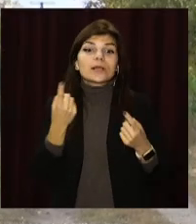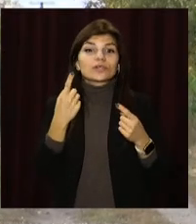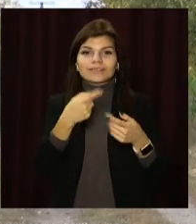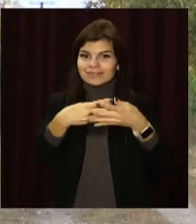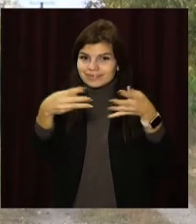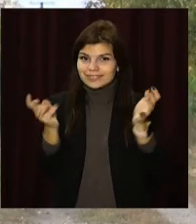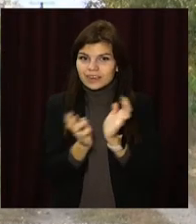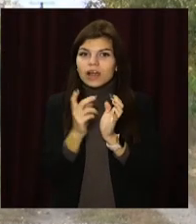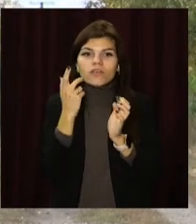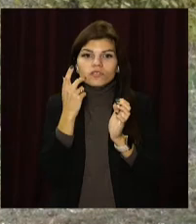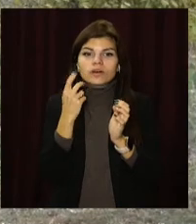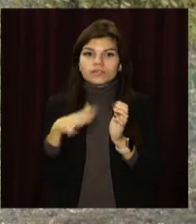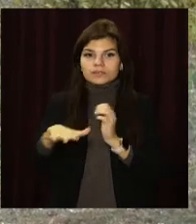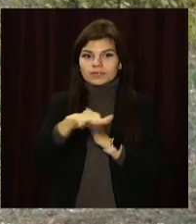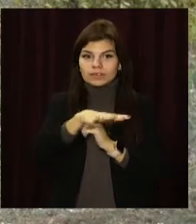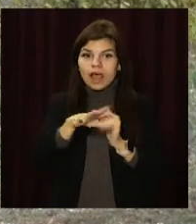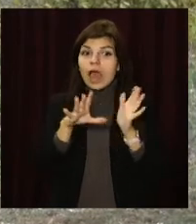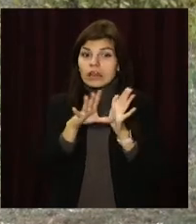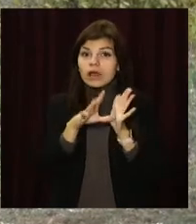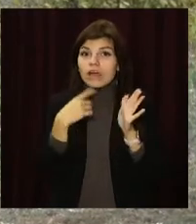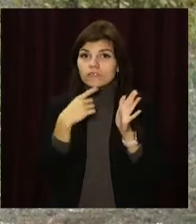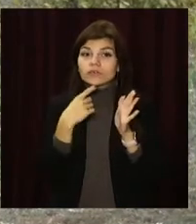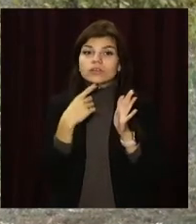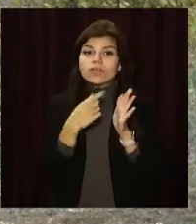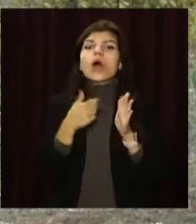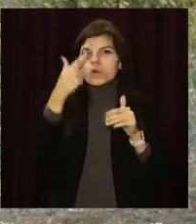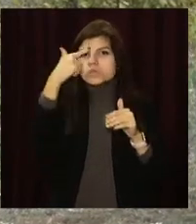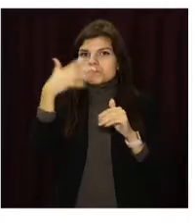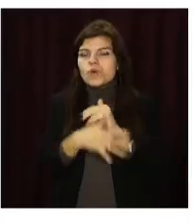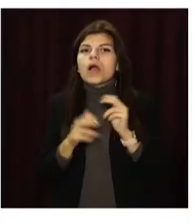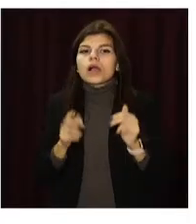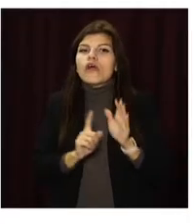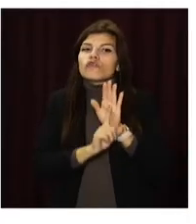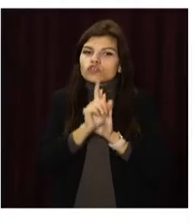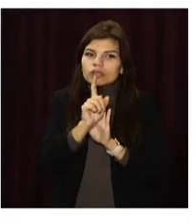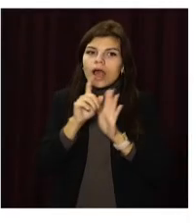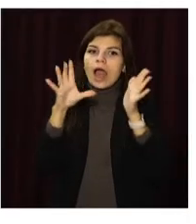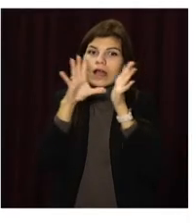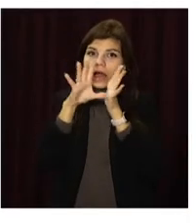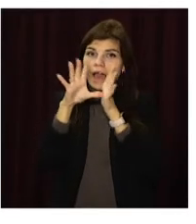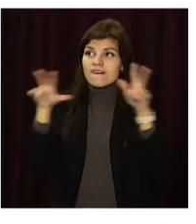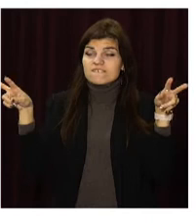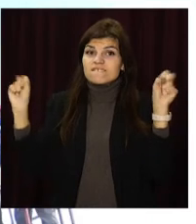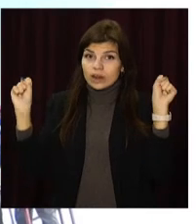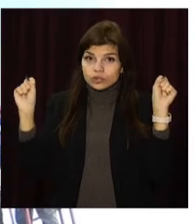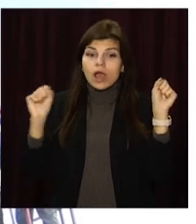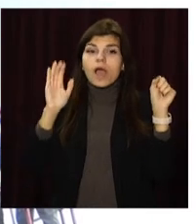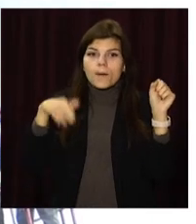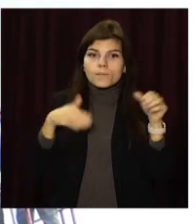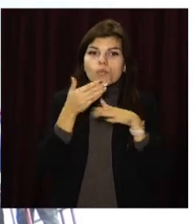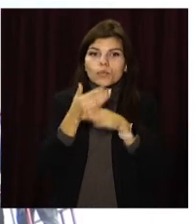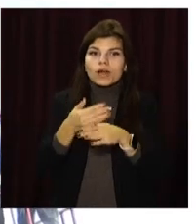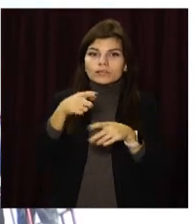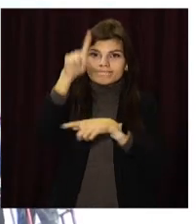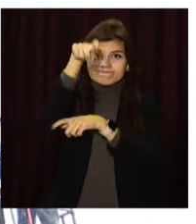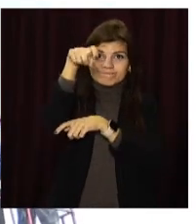домівку убезпечують на польовій. Енергетики кажуть, алгоритм вже відпрацьований. Спочатку вимкнути електропостачання. Далі за допомогою